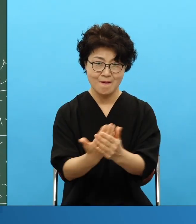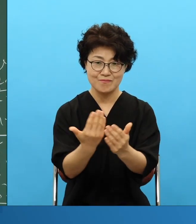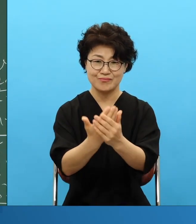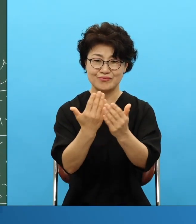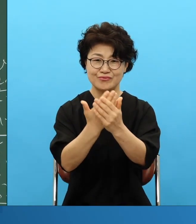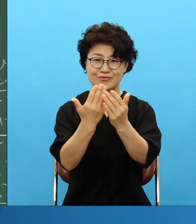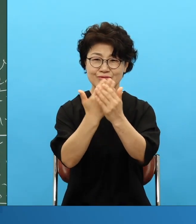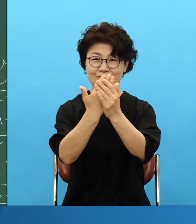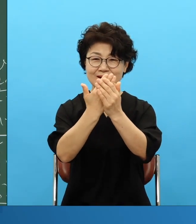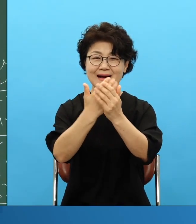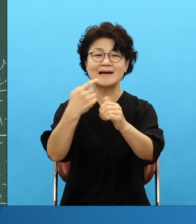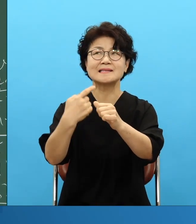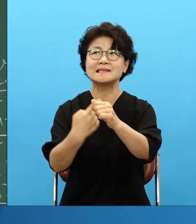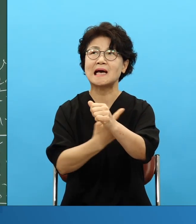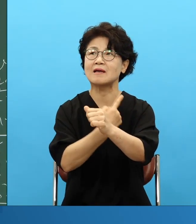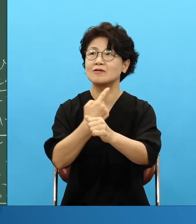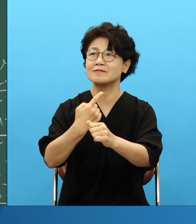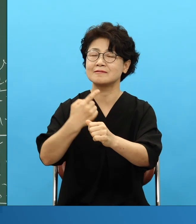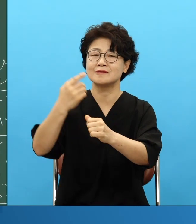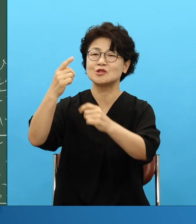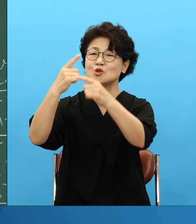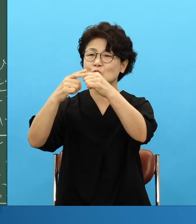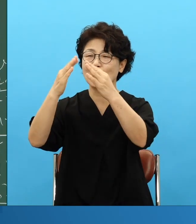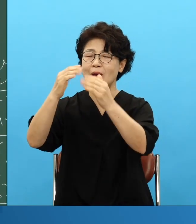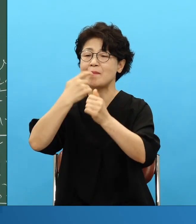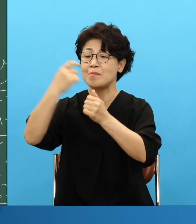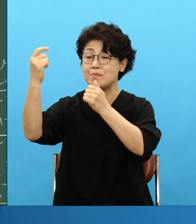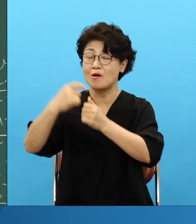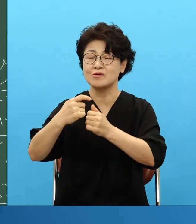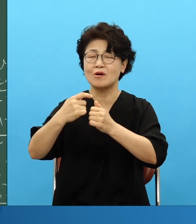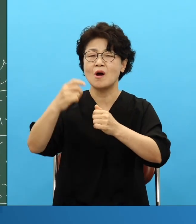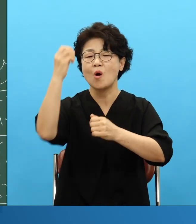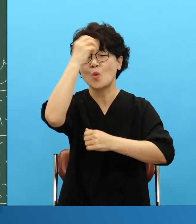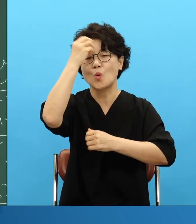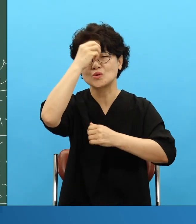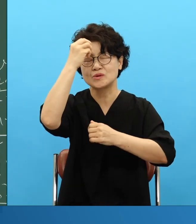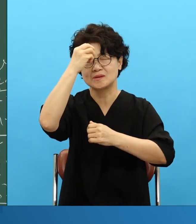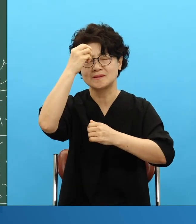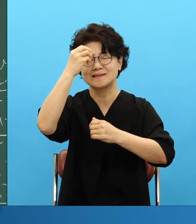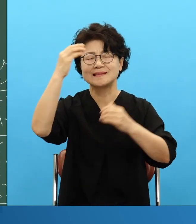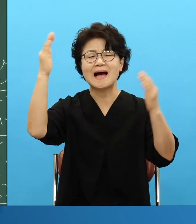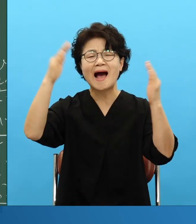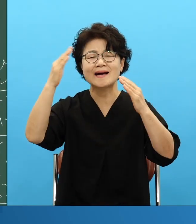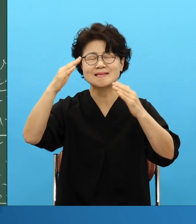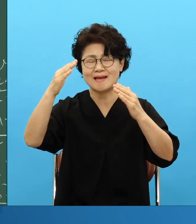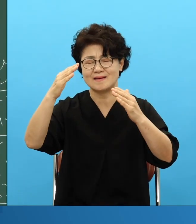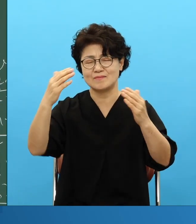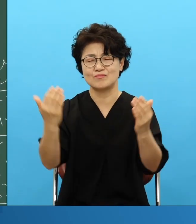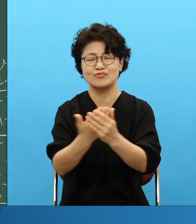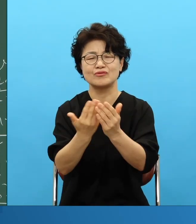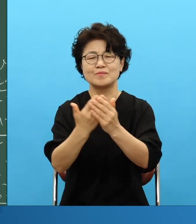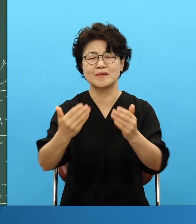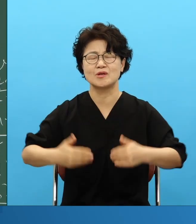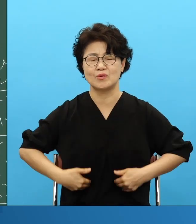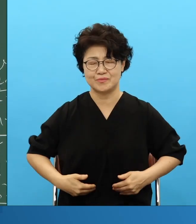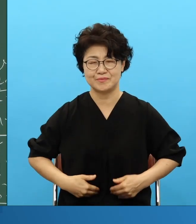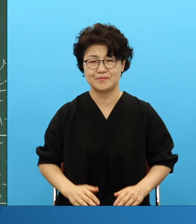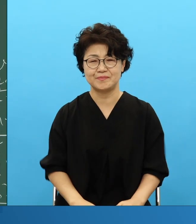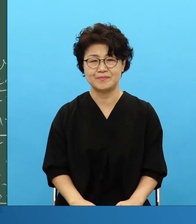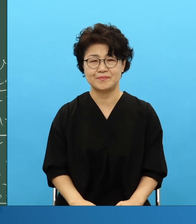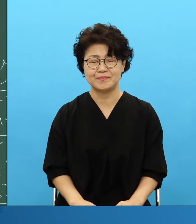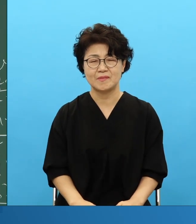거예요. When the Sunday school began to grow, the church told 또 us to do 고등학생들 high 붙잡고 school. 또 토요일 날 부르는 겁니다. And so I started calling the high school students on